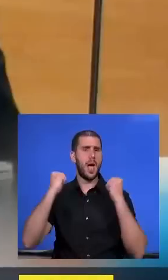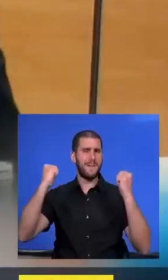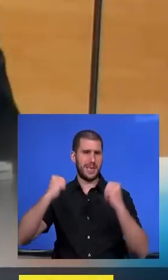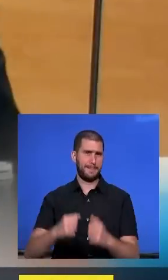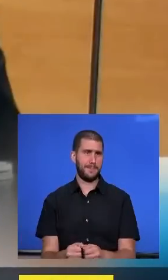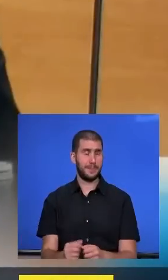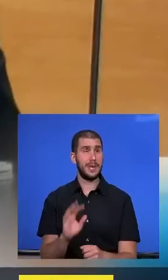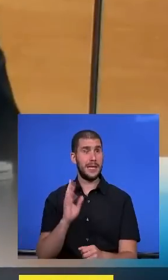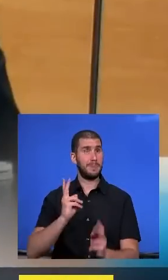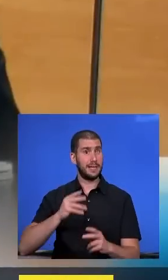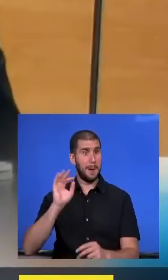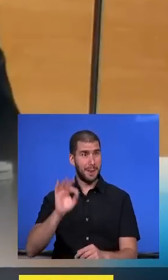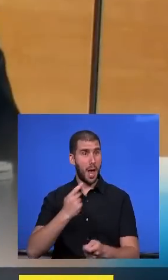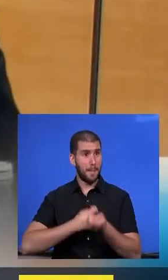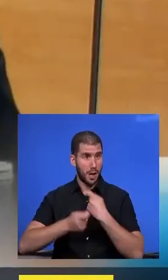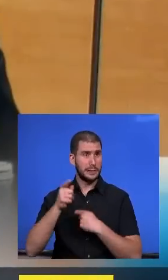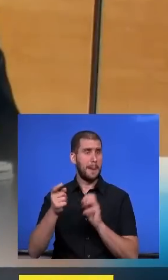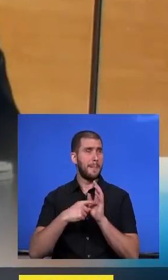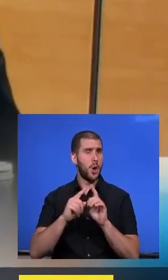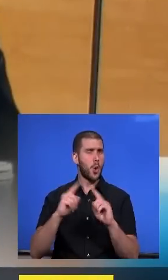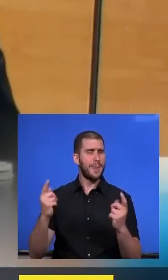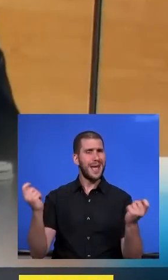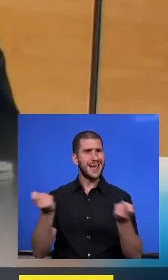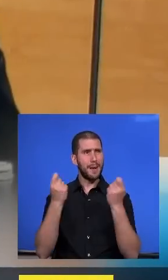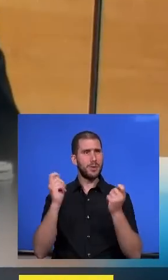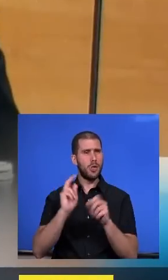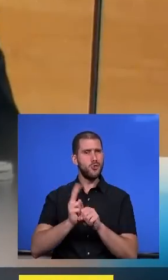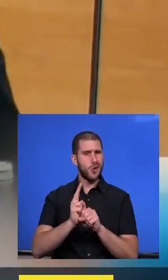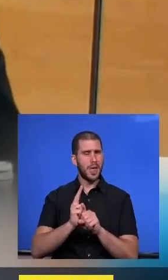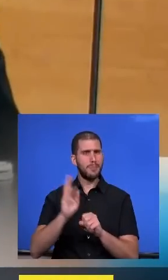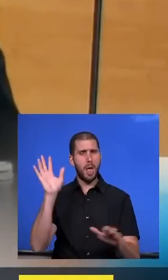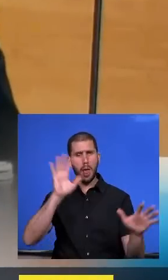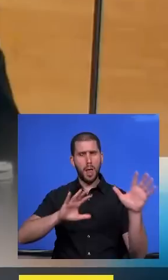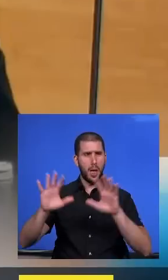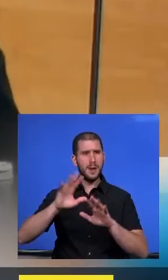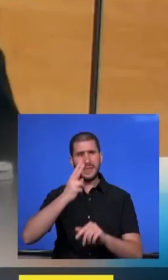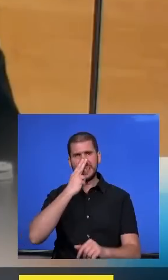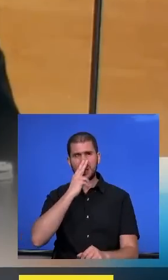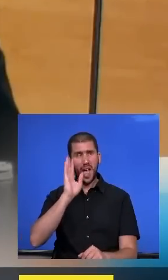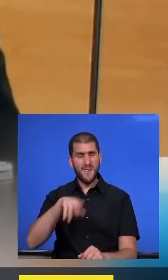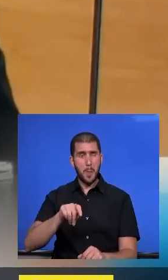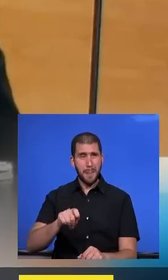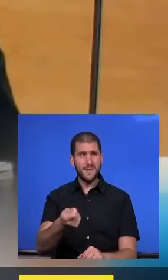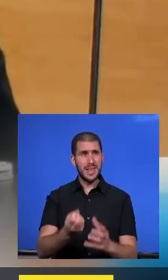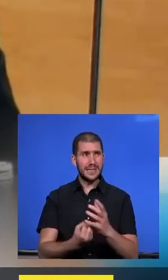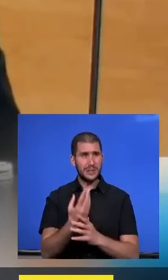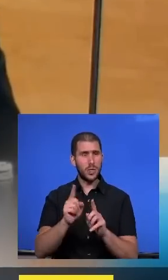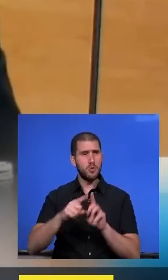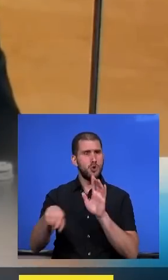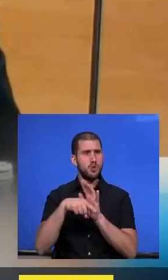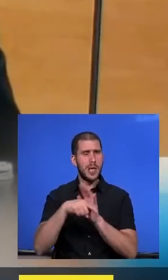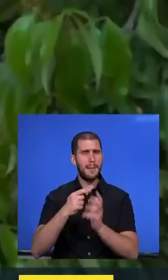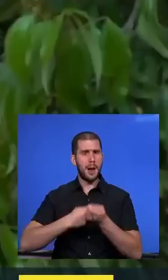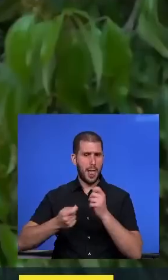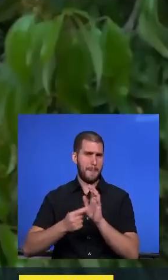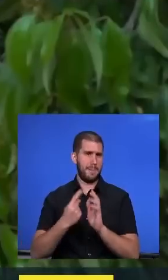אני מעלולה להיות פגיעה בכלכלה הזה בגלל כל מיני קמפיינים של שקרים ותבהלות וניציון אפילו מכוון לייצר סנטימנט שלילי בכלכלה כתוצאה